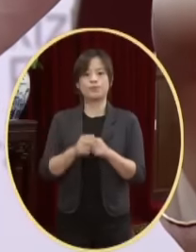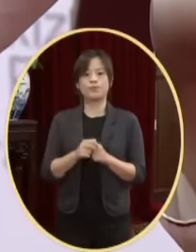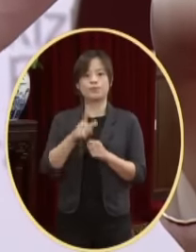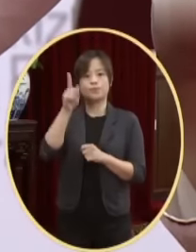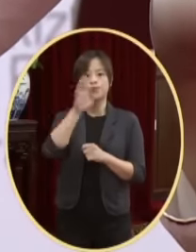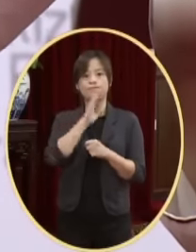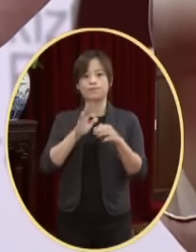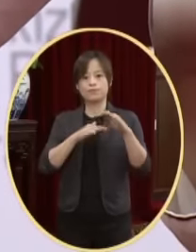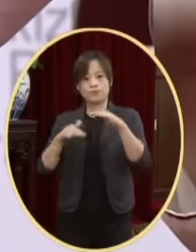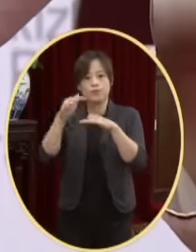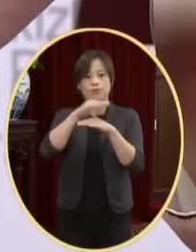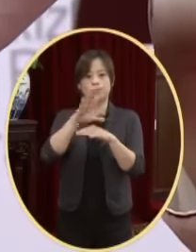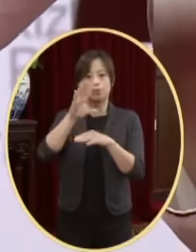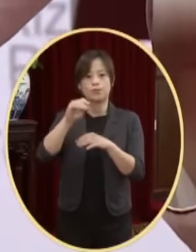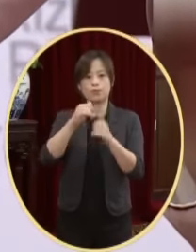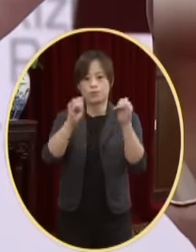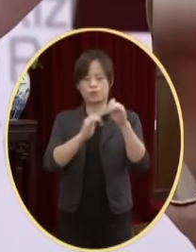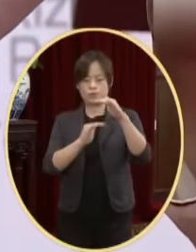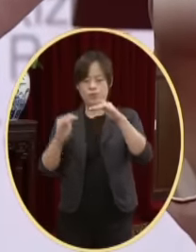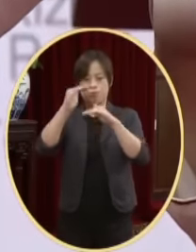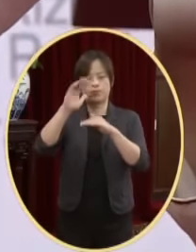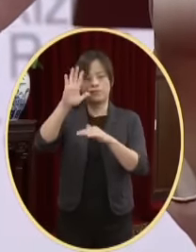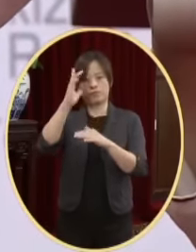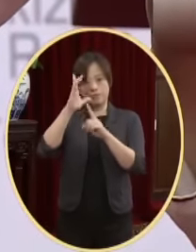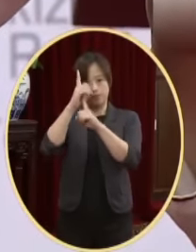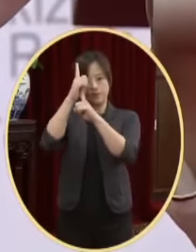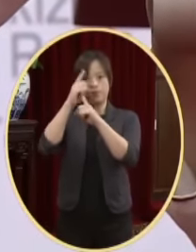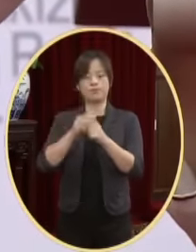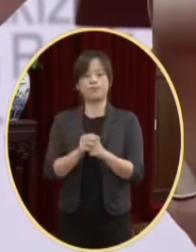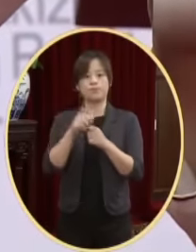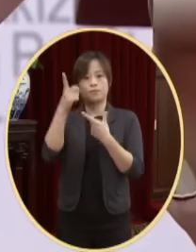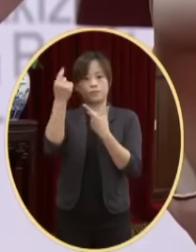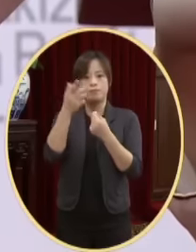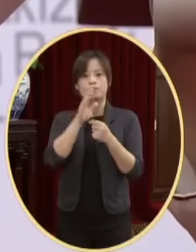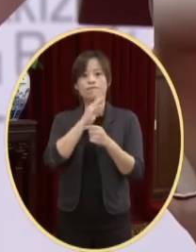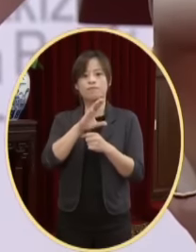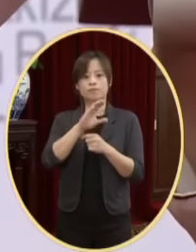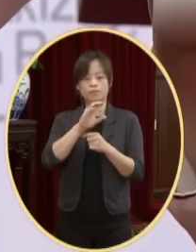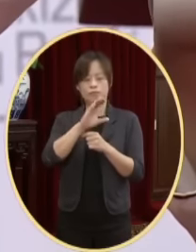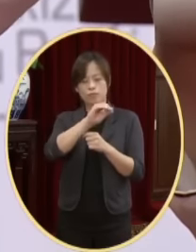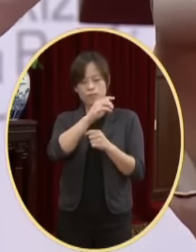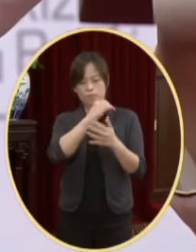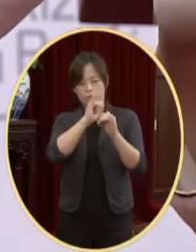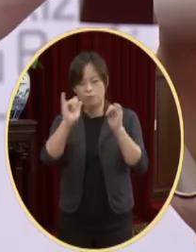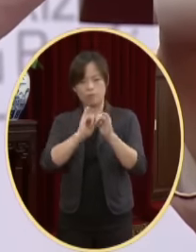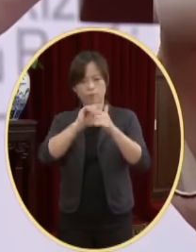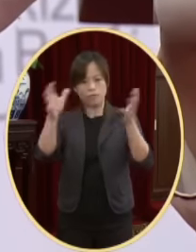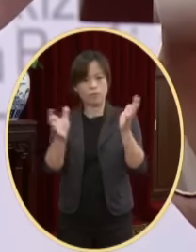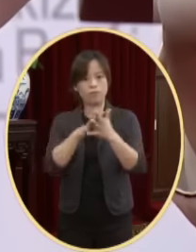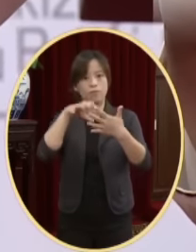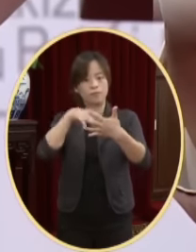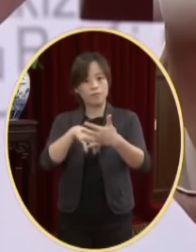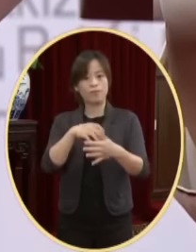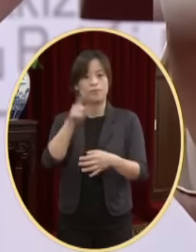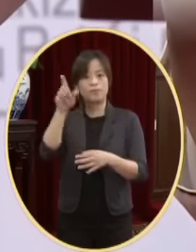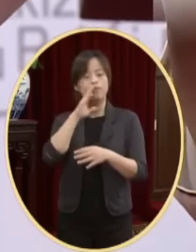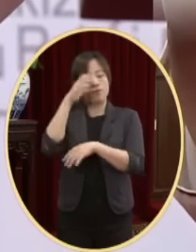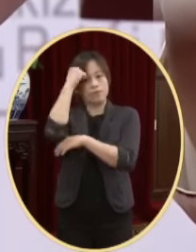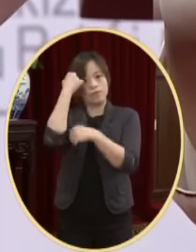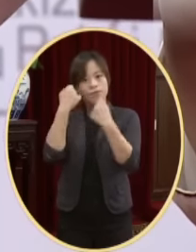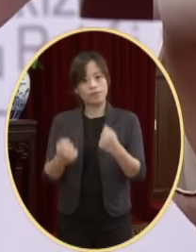你是超乎万民之上的神，你也是冠乎万民之中，也是住